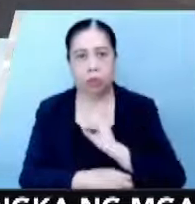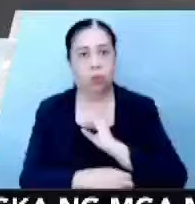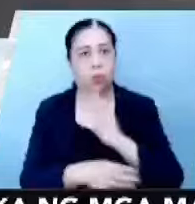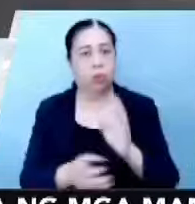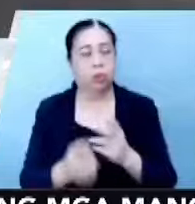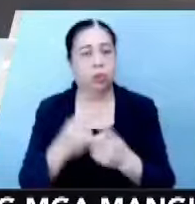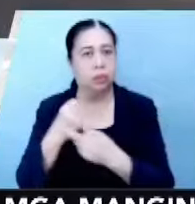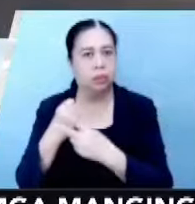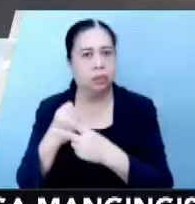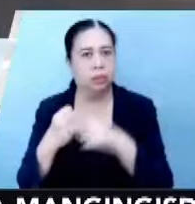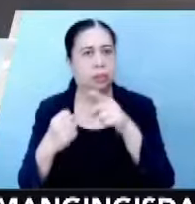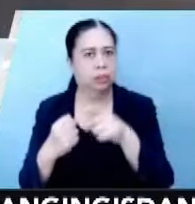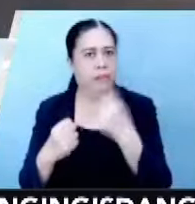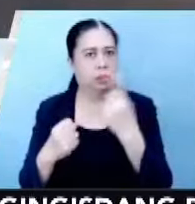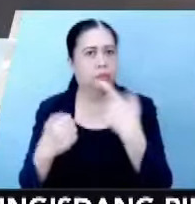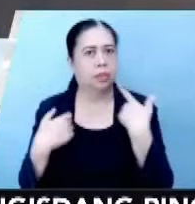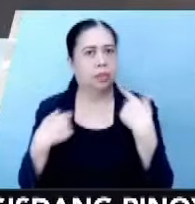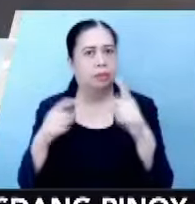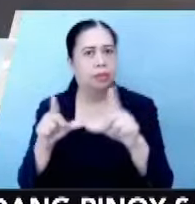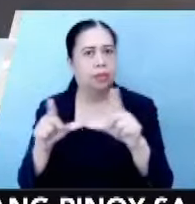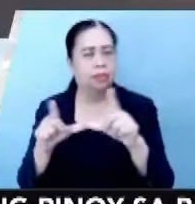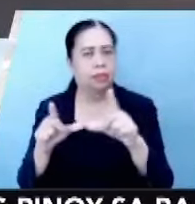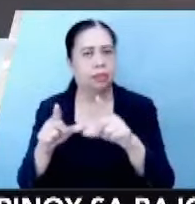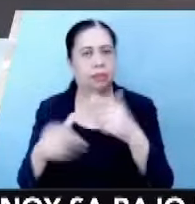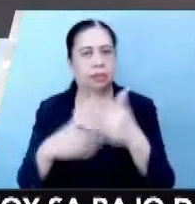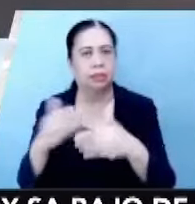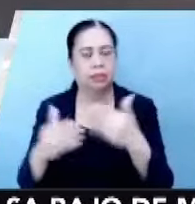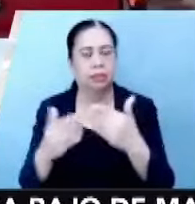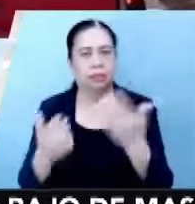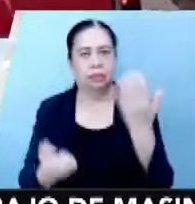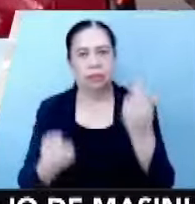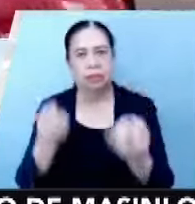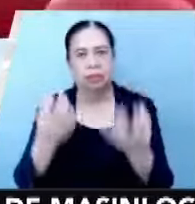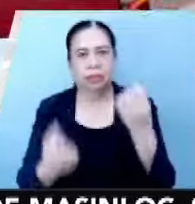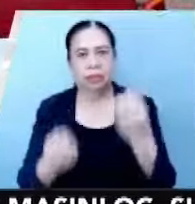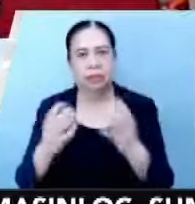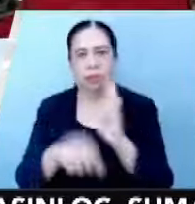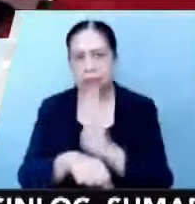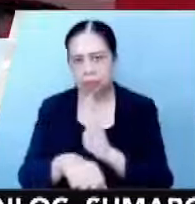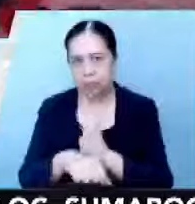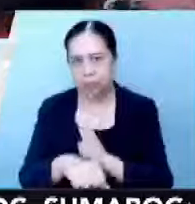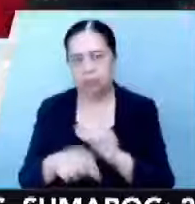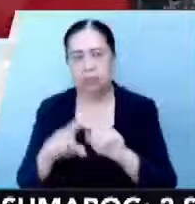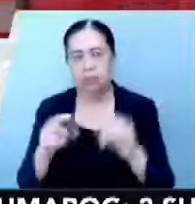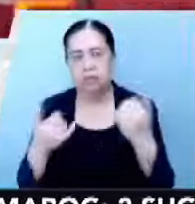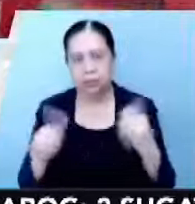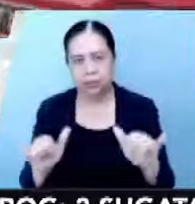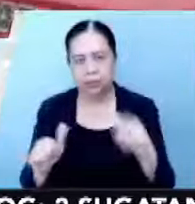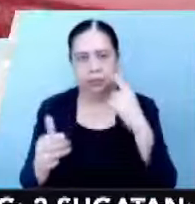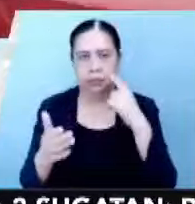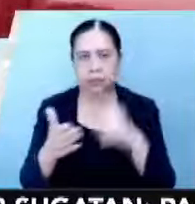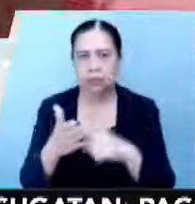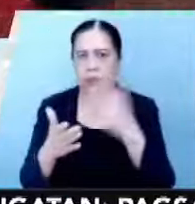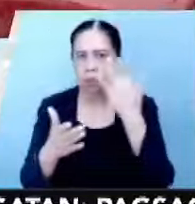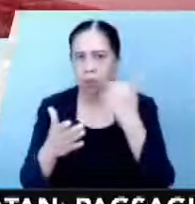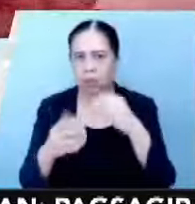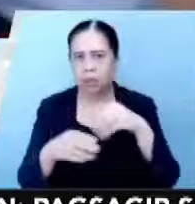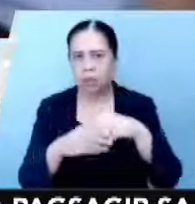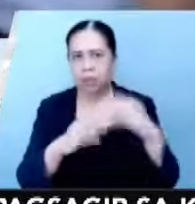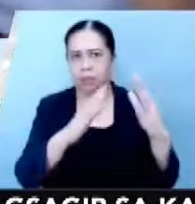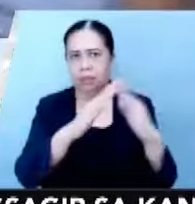bukod tanging may lisensyang maka-operate ng firecracker business sa lungsod. Pero aalamin pa kung bakit nasa residential area ang